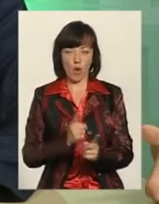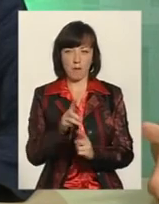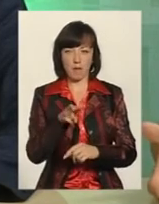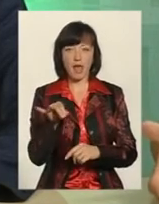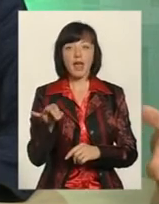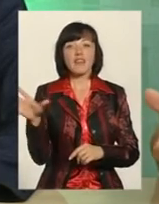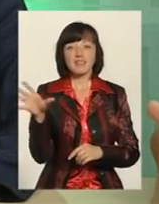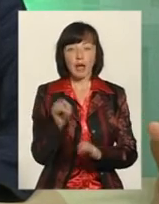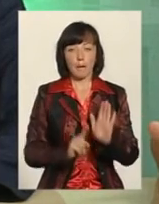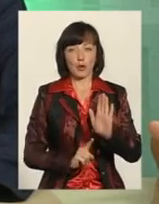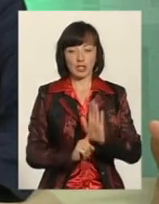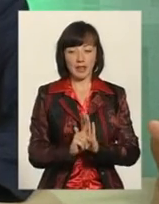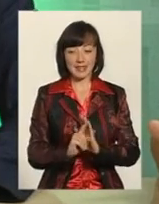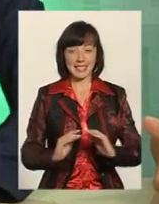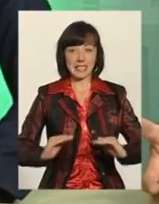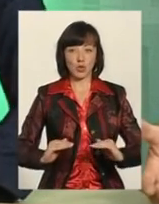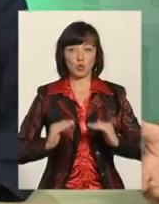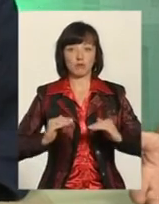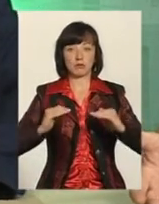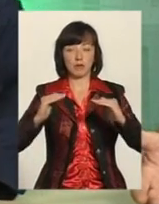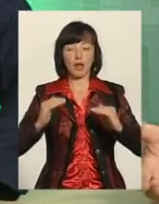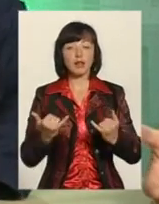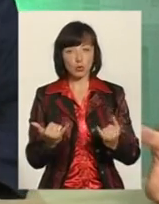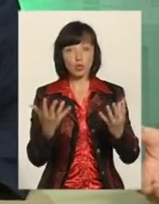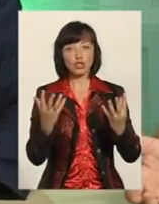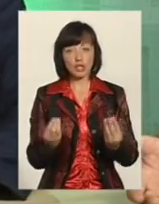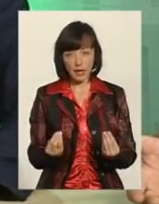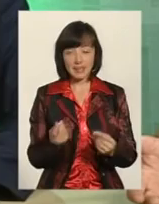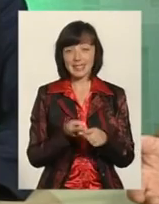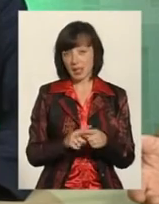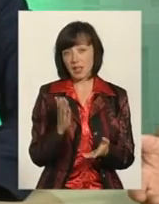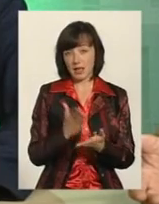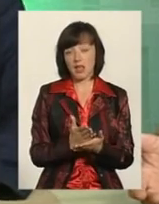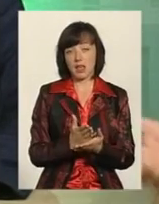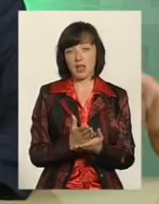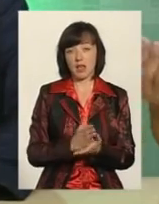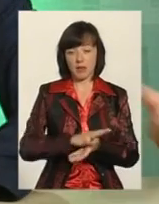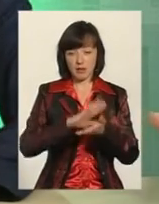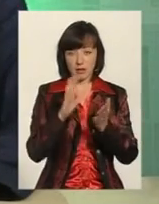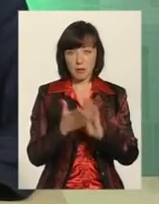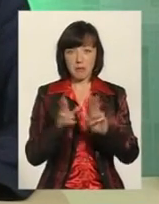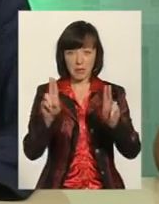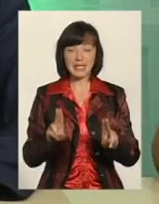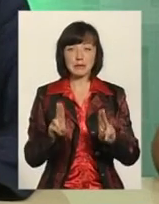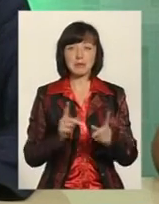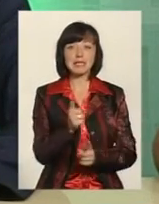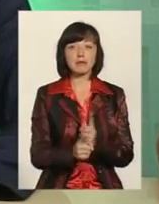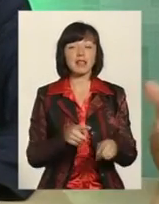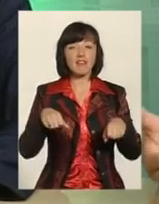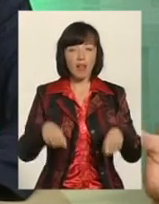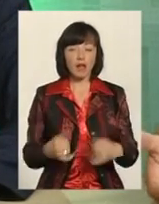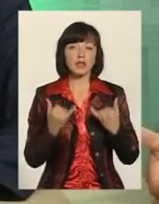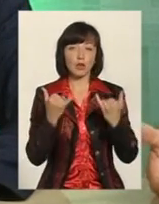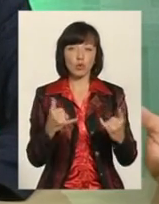все починається знизу. На сьогоднішній день, в принципі, це і є принцип, скажімо, зміни влади для того,